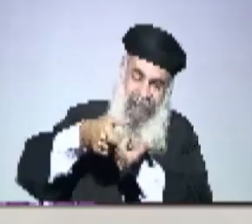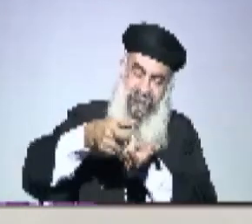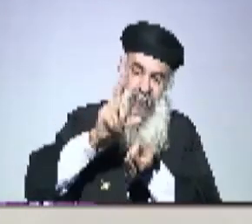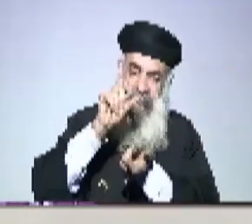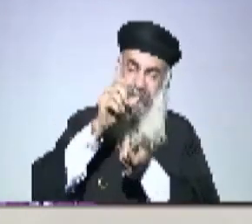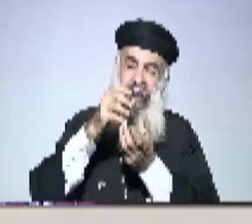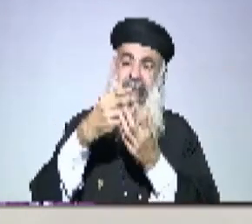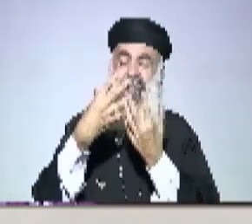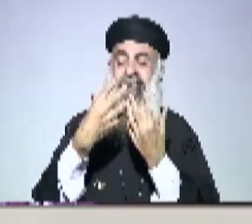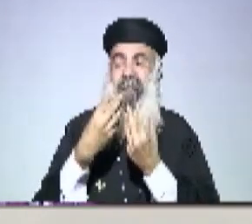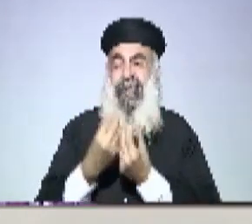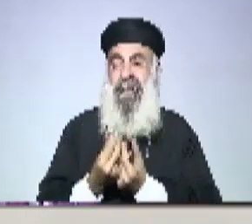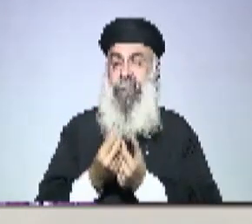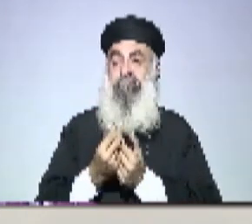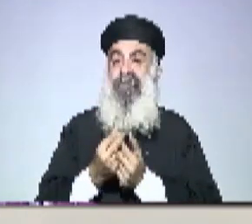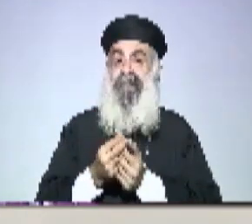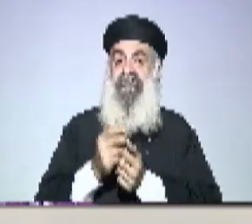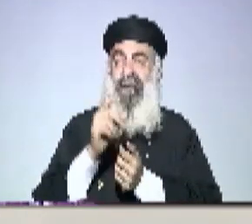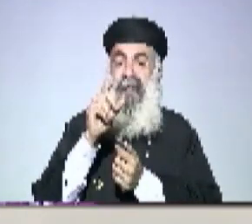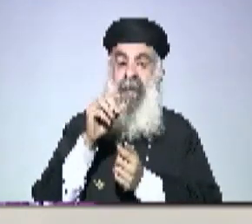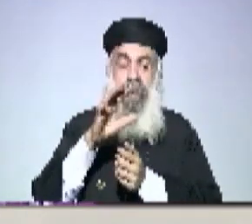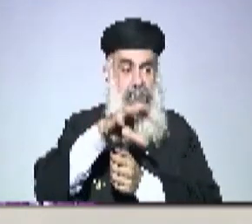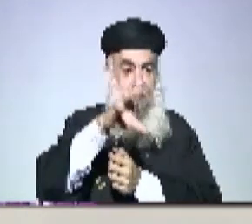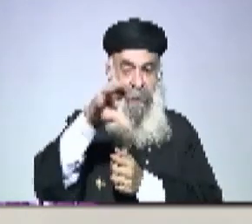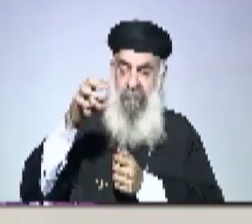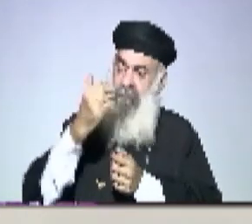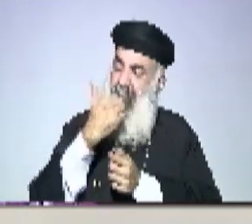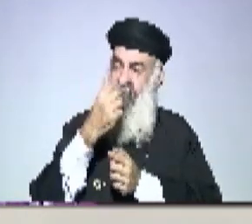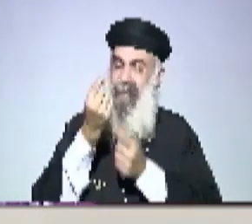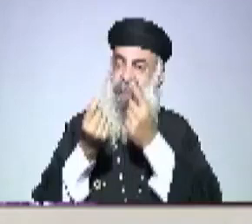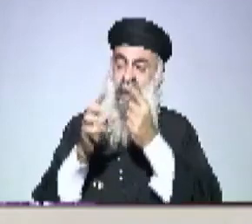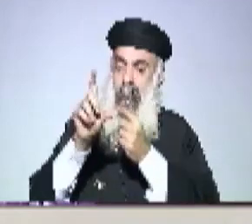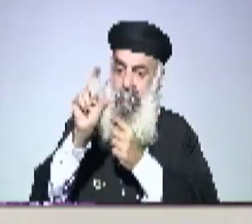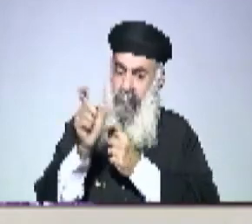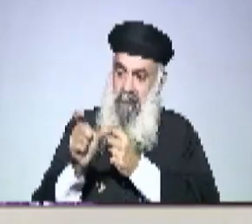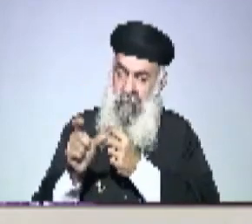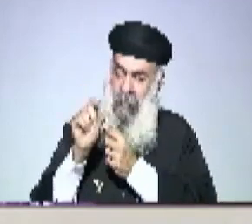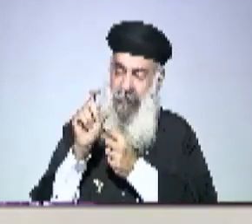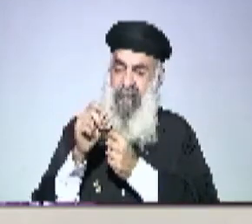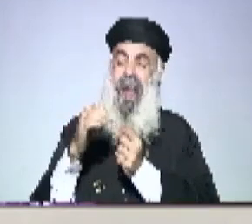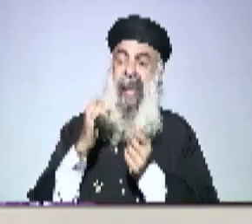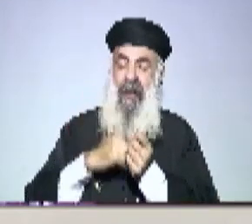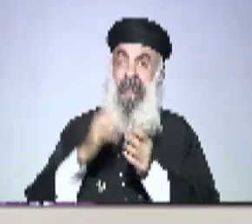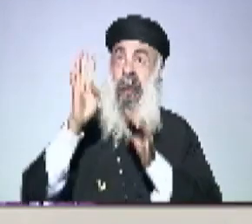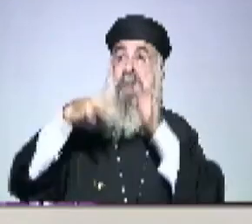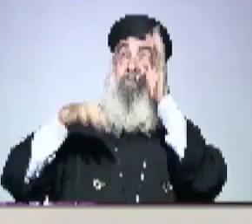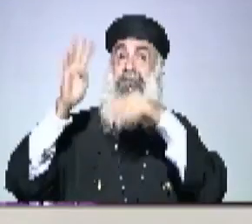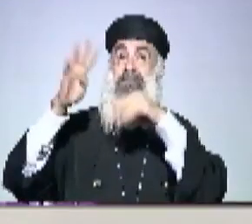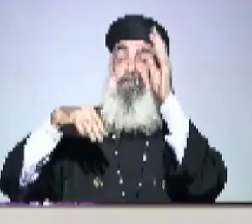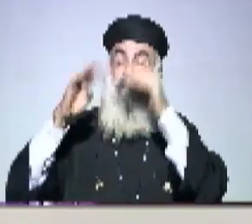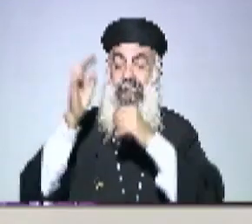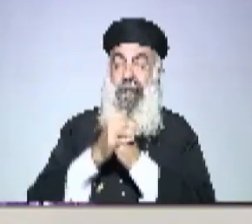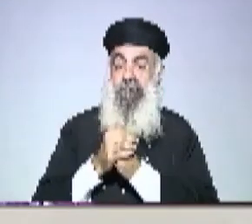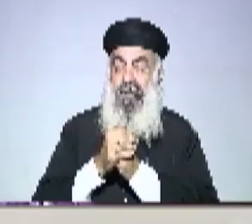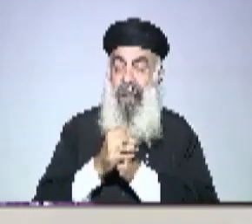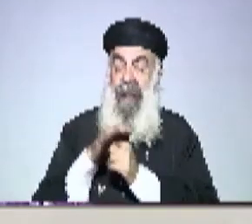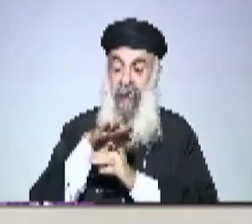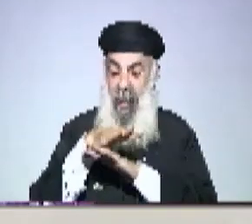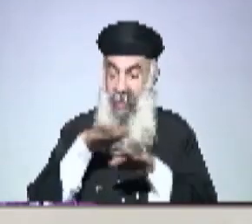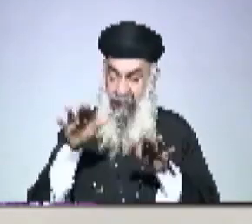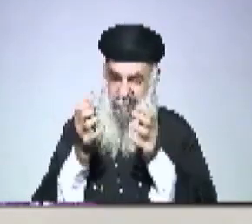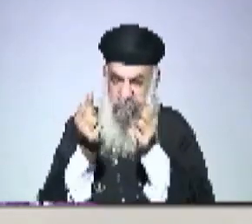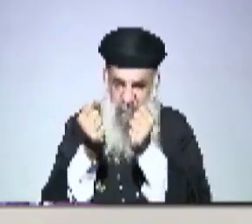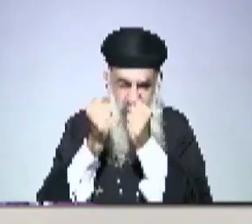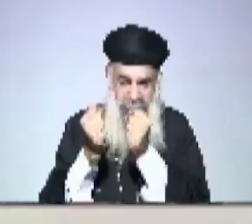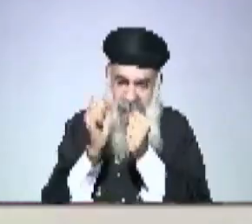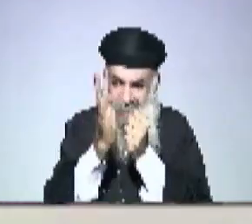روح البلاد اللي ما فيهاش انهار بتبقى محتاجه مياه الامطار الارض فعلا تنشف